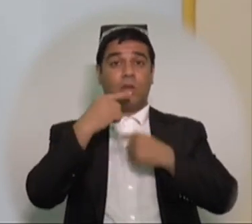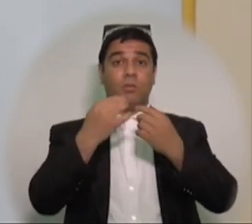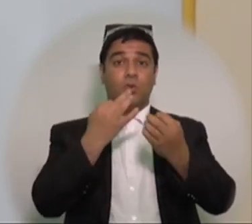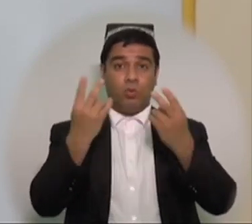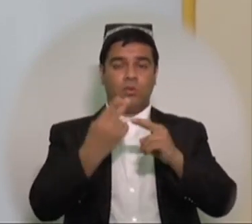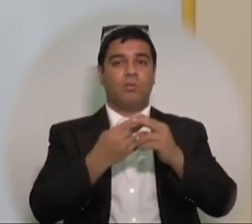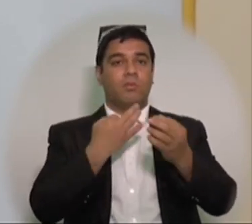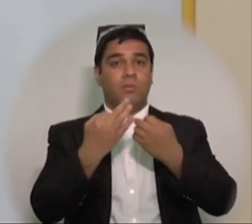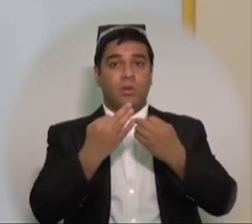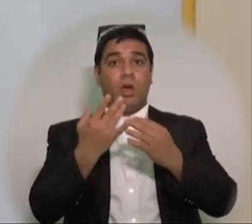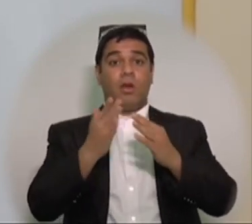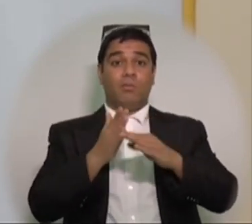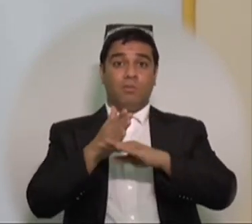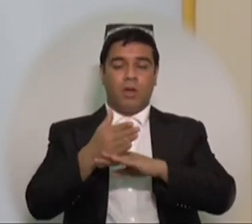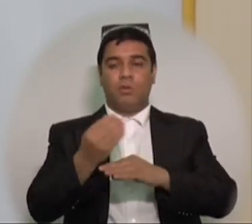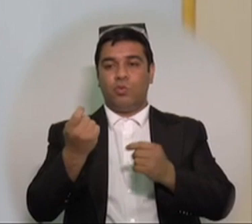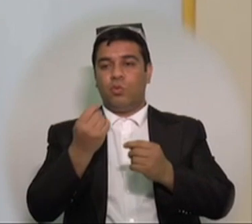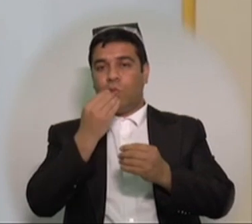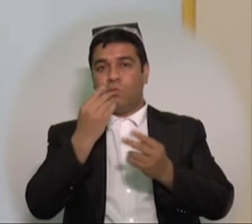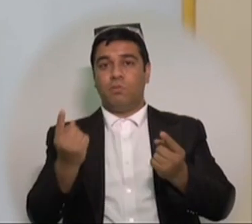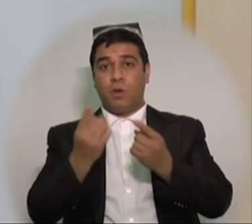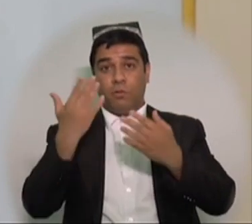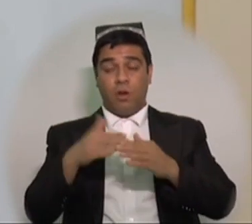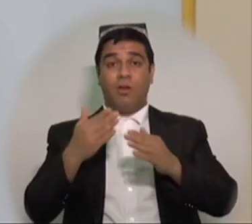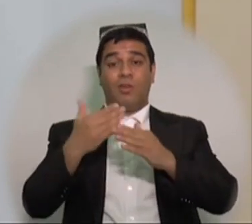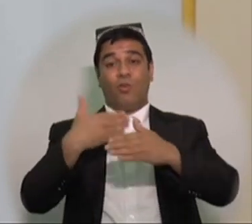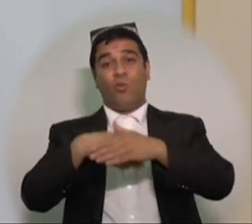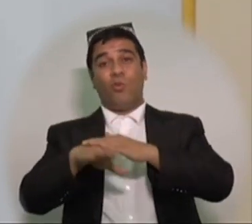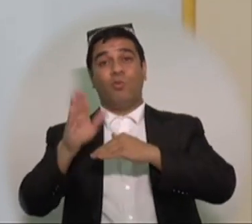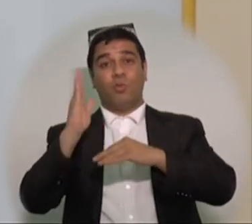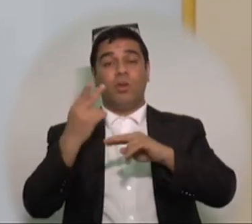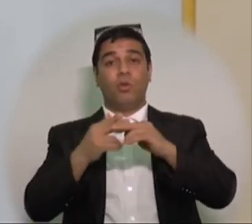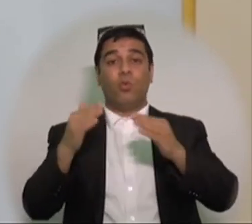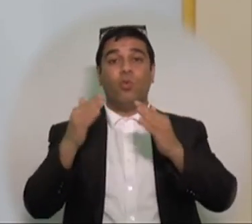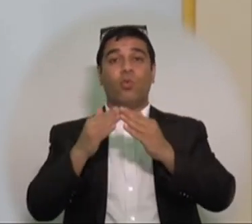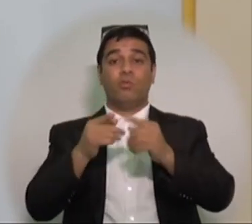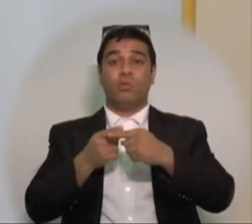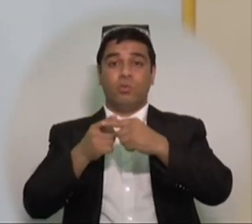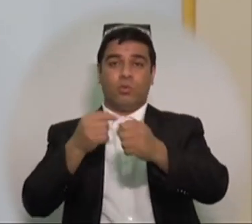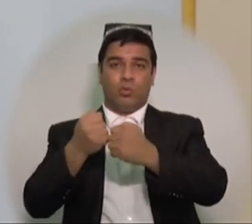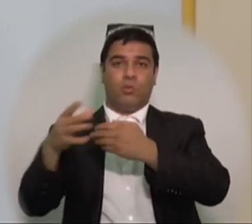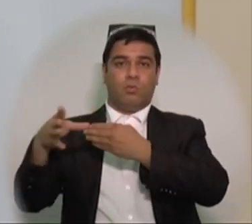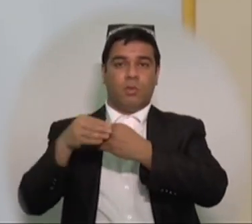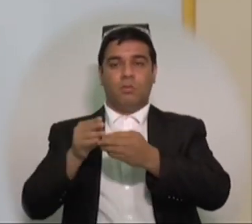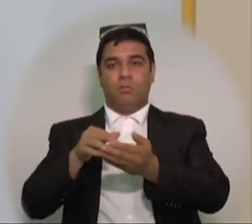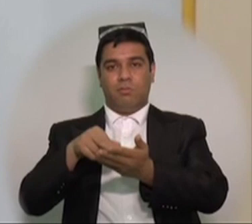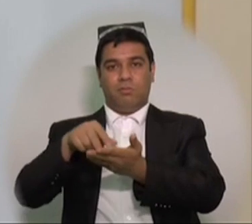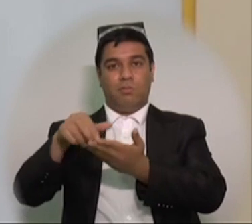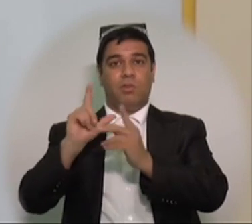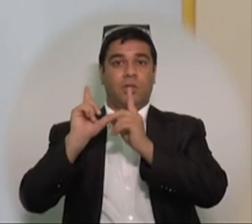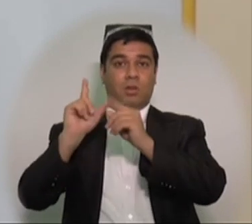gapıradı, ziyafatı bosa yiydi. Yana çıkıp getişti ham uy egasını küzatıvı bilen birge